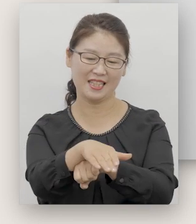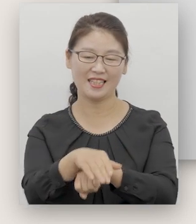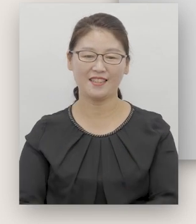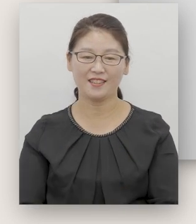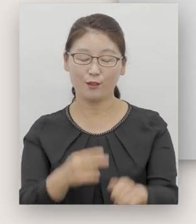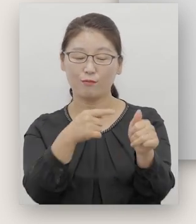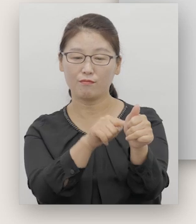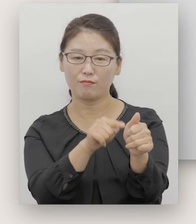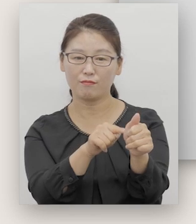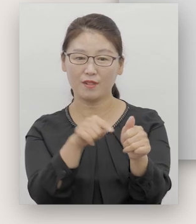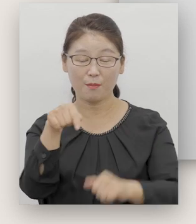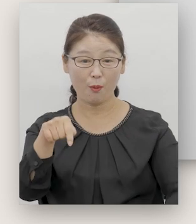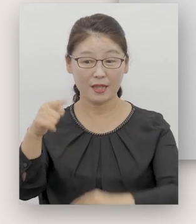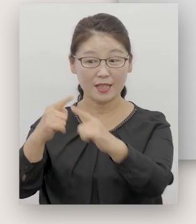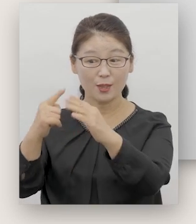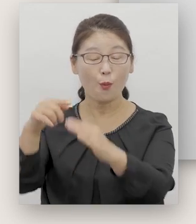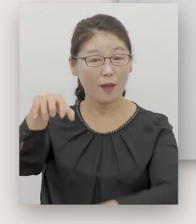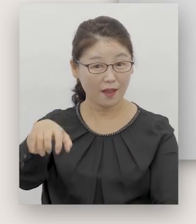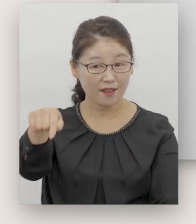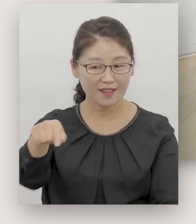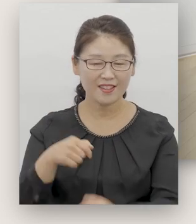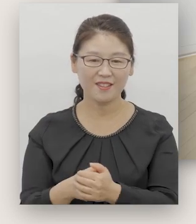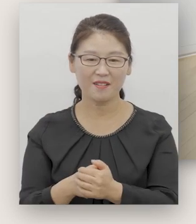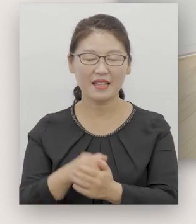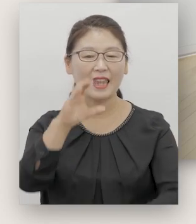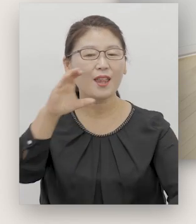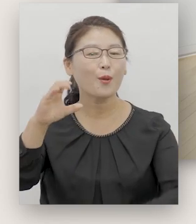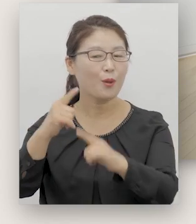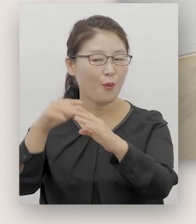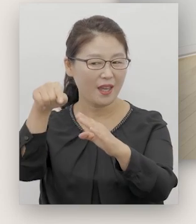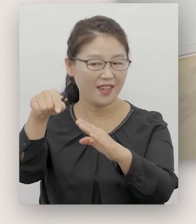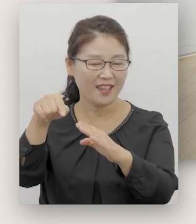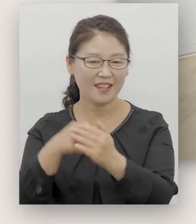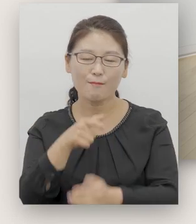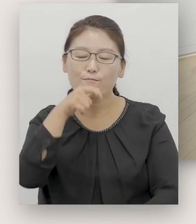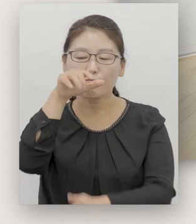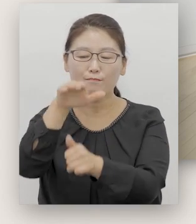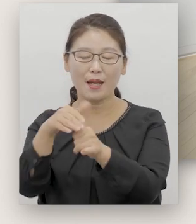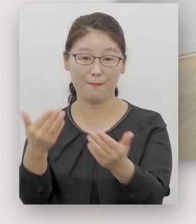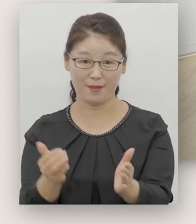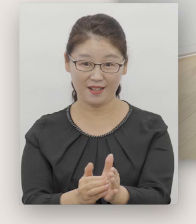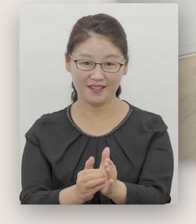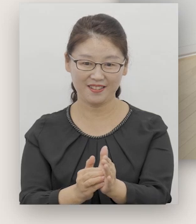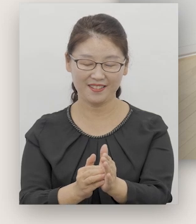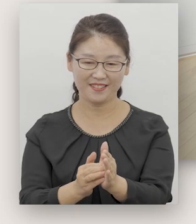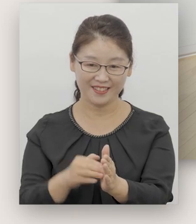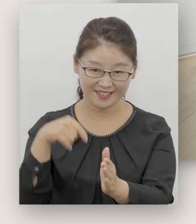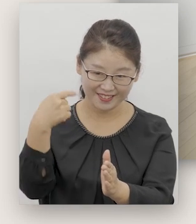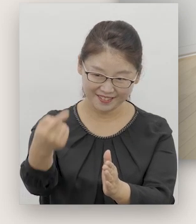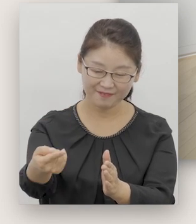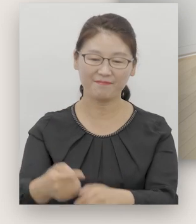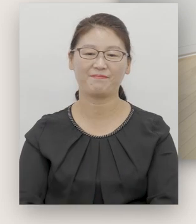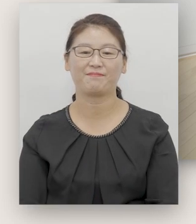실제로 카톨릭교의 그 세례를 받기도 했다고 합니다. 다음 작업으로 넘어가실게요. 저기 있는 이제 그림을